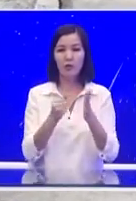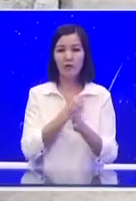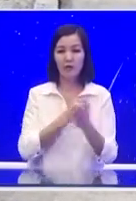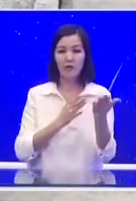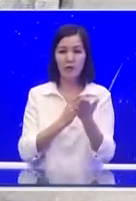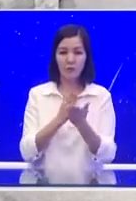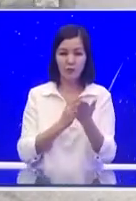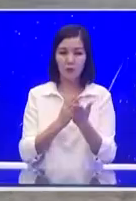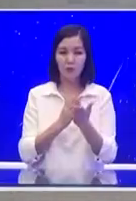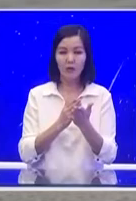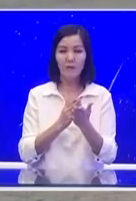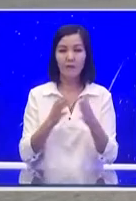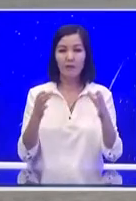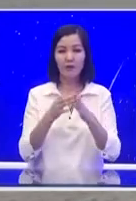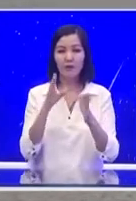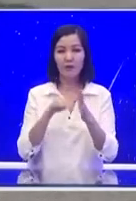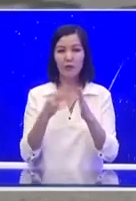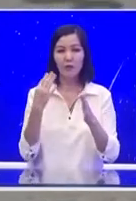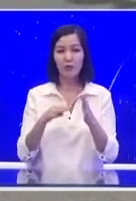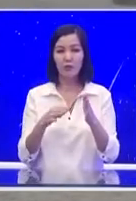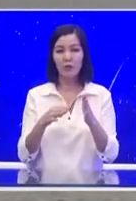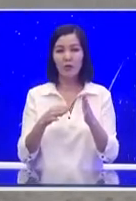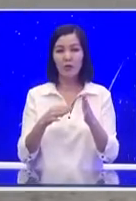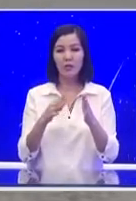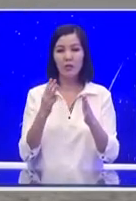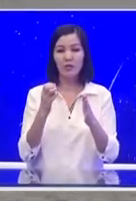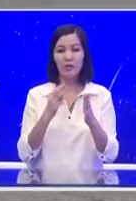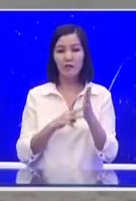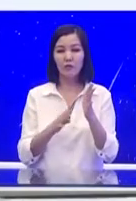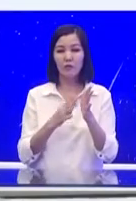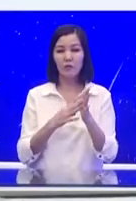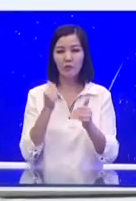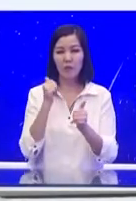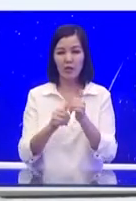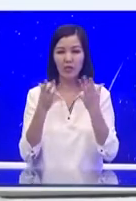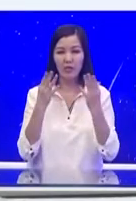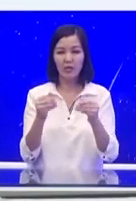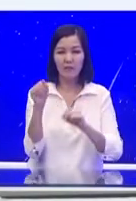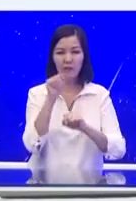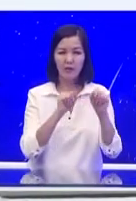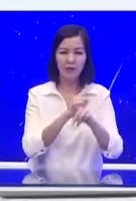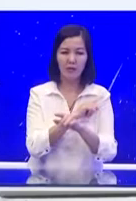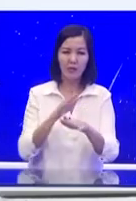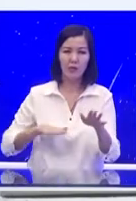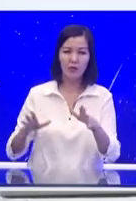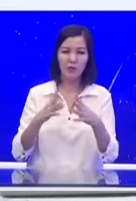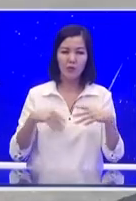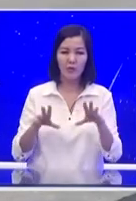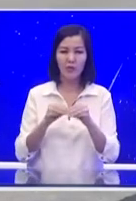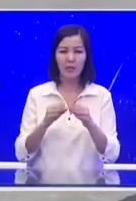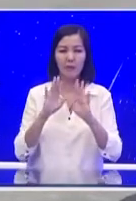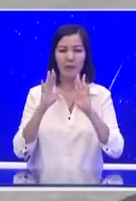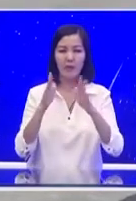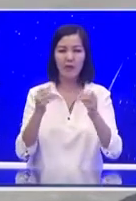числа личного состава войсковой части 40-398 ежедневно проводят дезинфекционные работы на территориях рынков, парков,